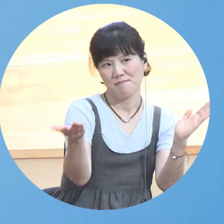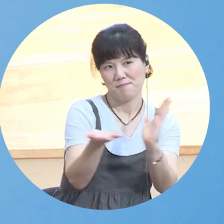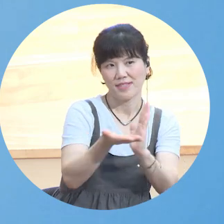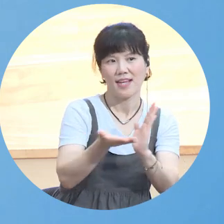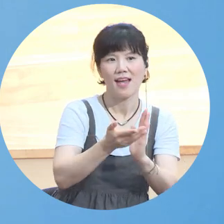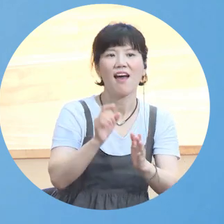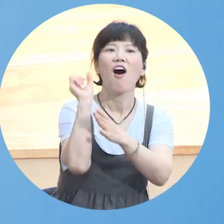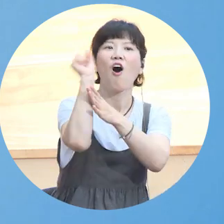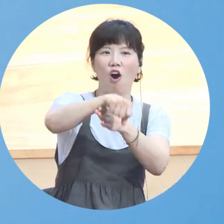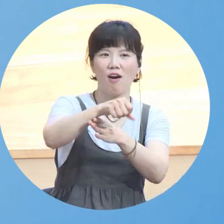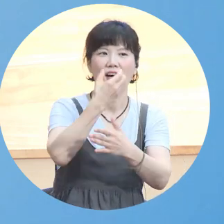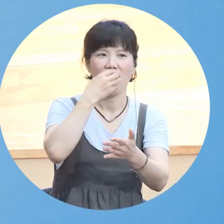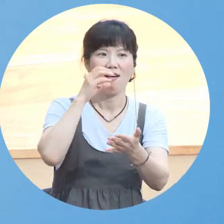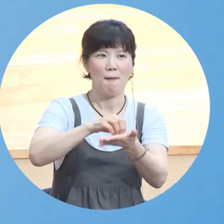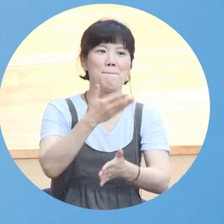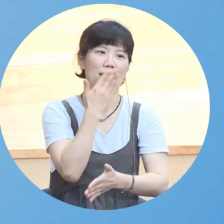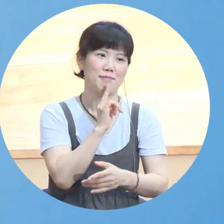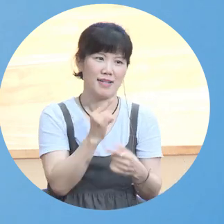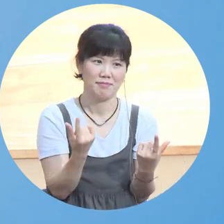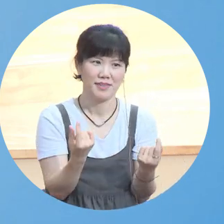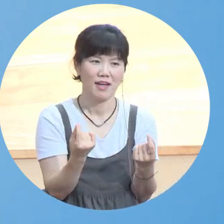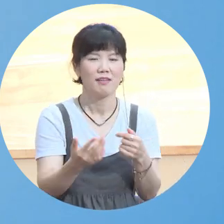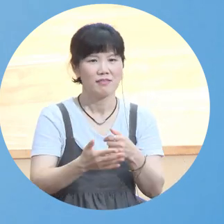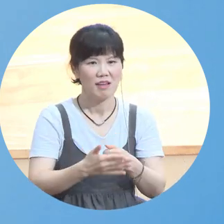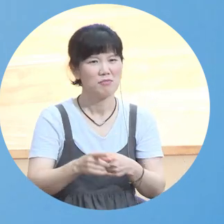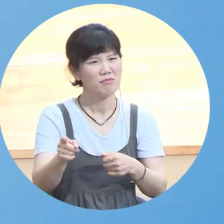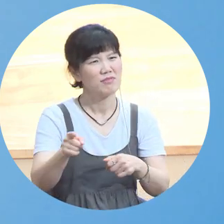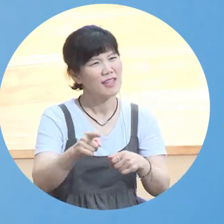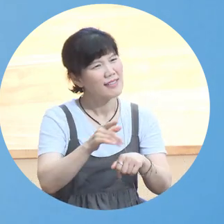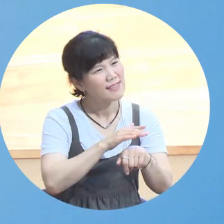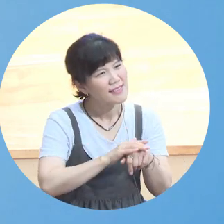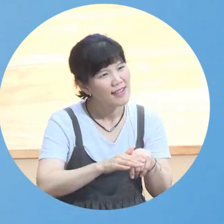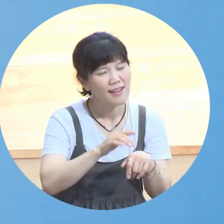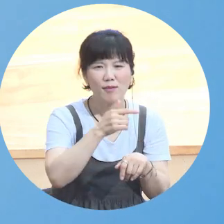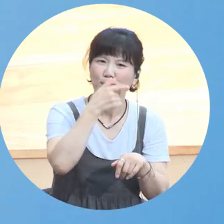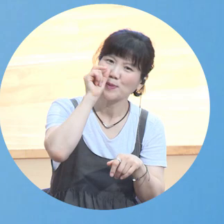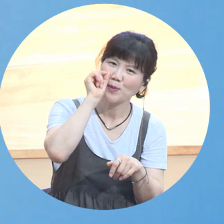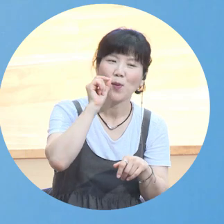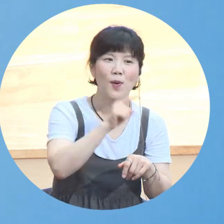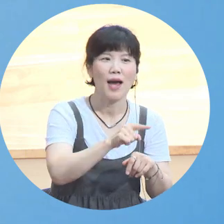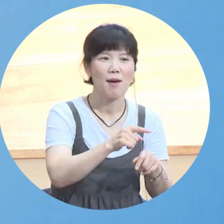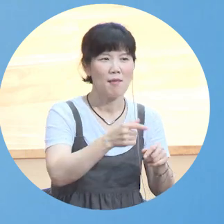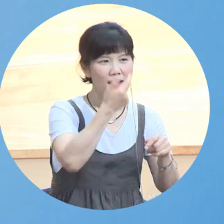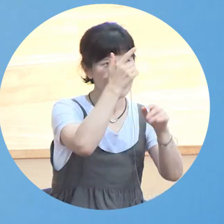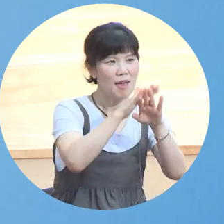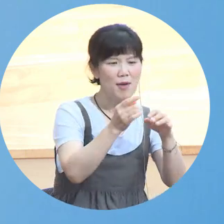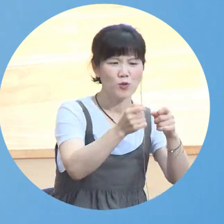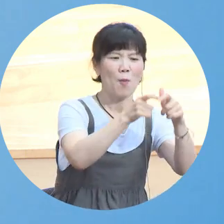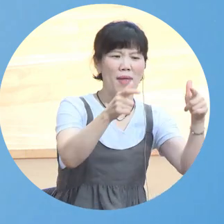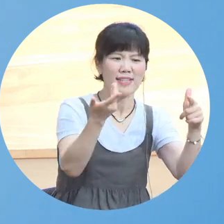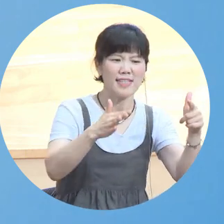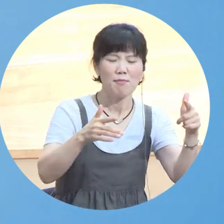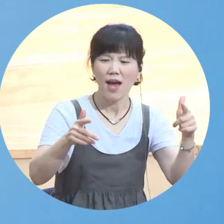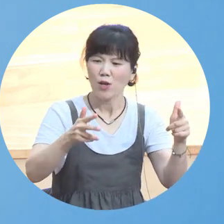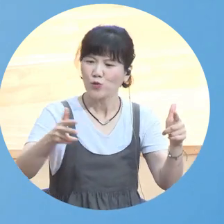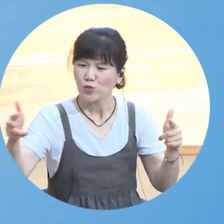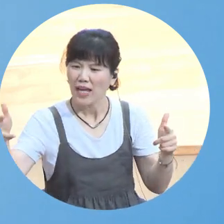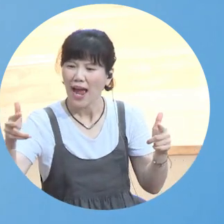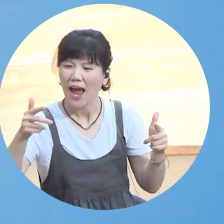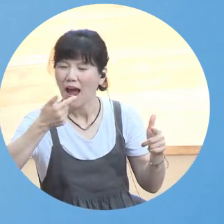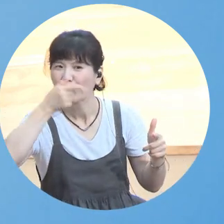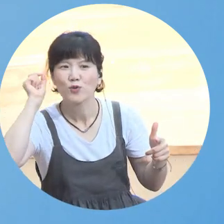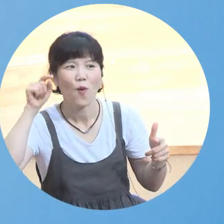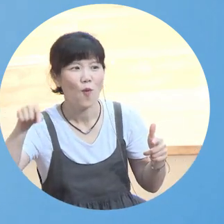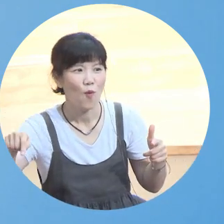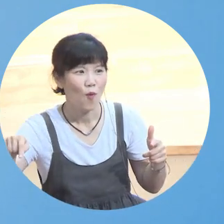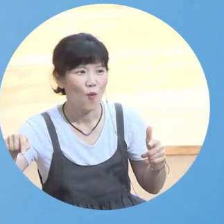그런데 뭐 그게 잘 안되 떠나봐요 예배당은 좀 규모있게 증축을 하고 했는데 주차장 확보를 못한 거의 허가 잘 안